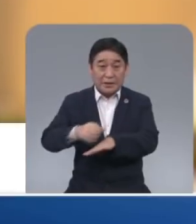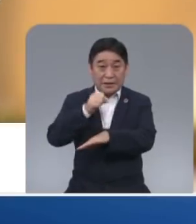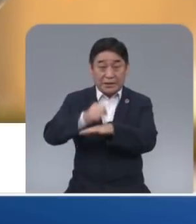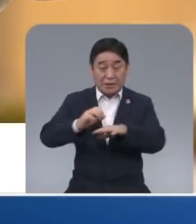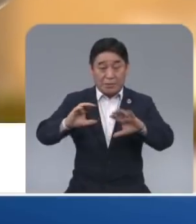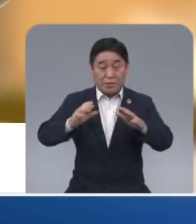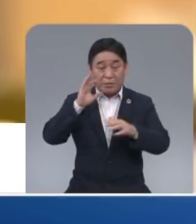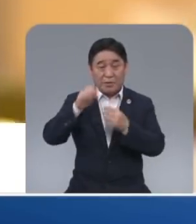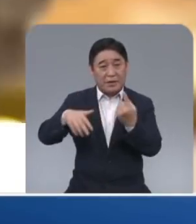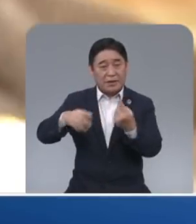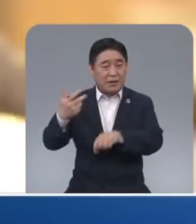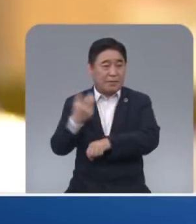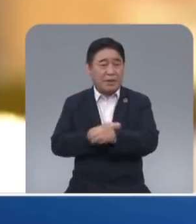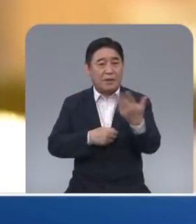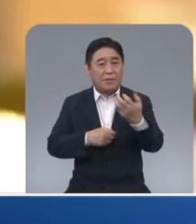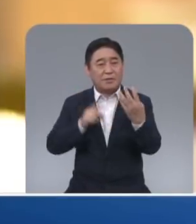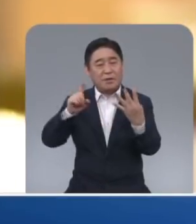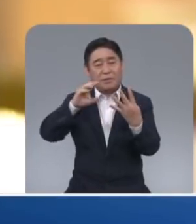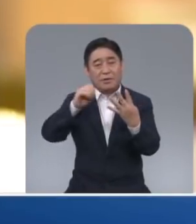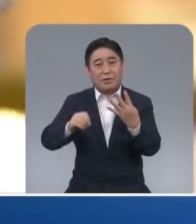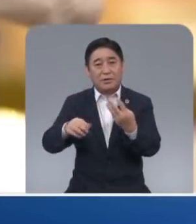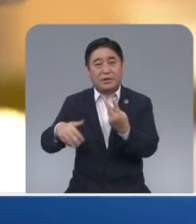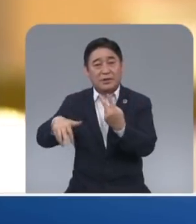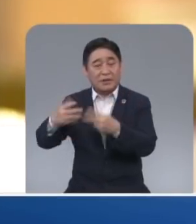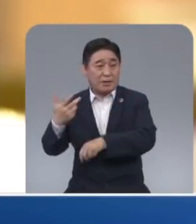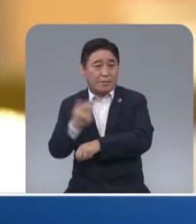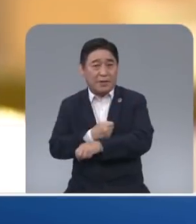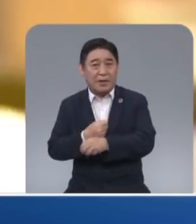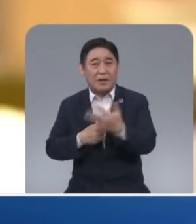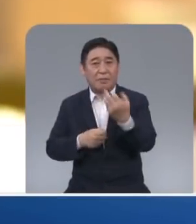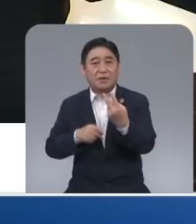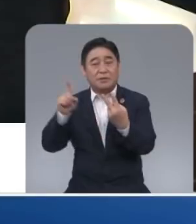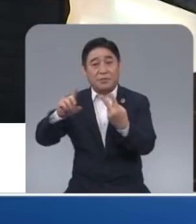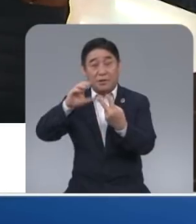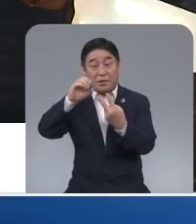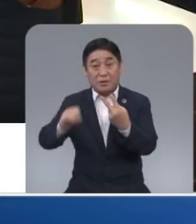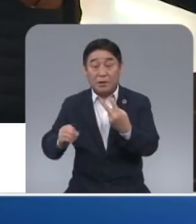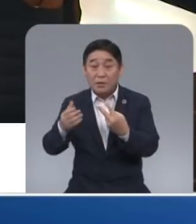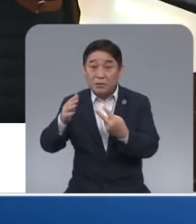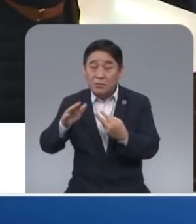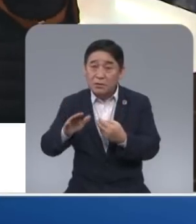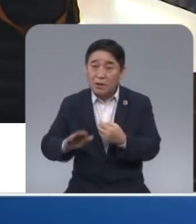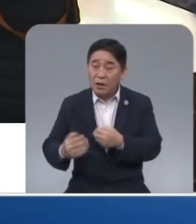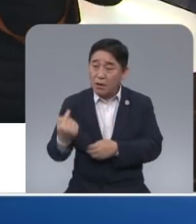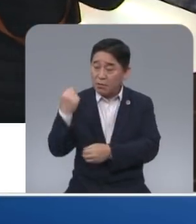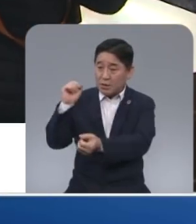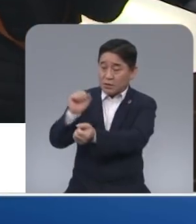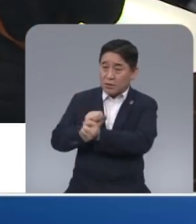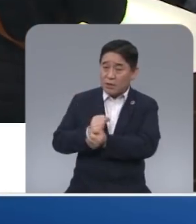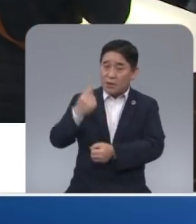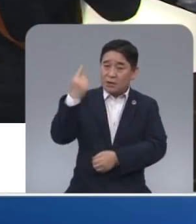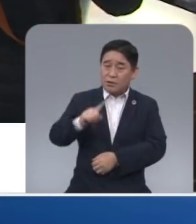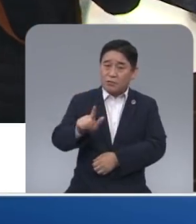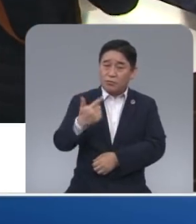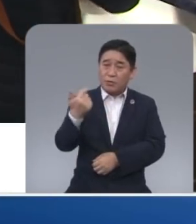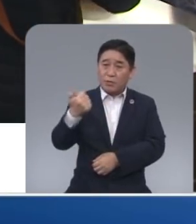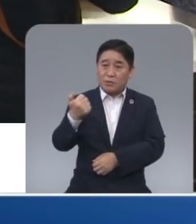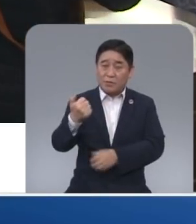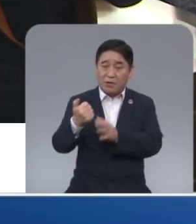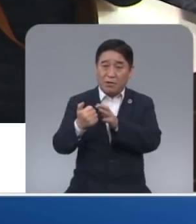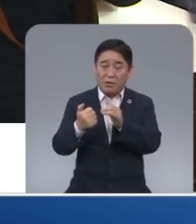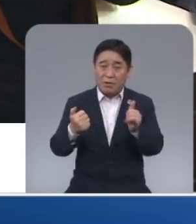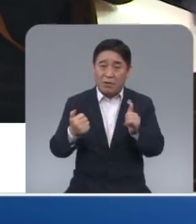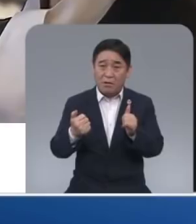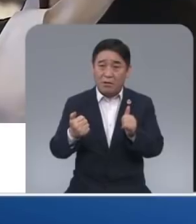보시면 1차 접종이 84%, 접종 완료가 인구 대비 82%입니다. 그런데 어제 확진자가 1,650명이